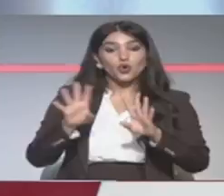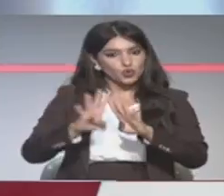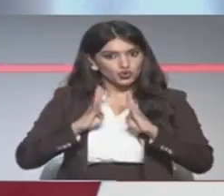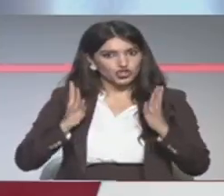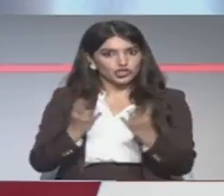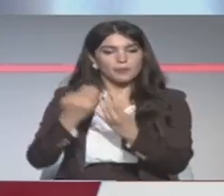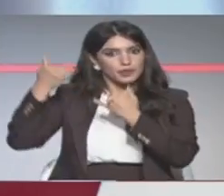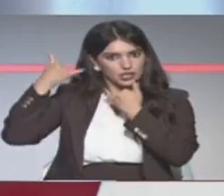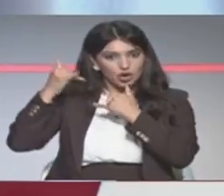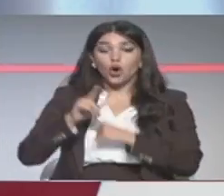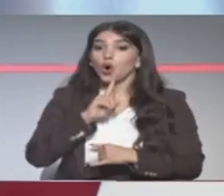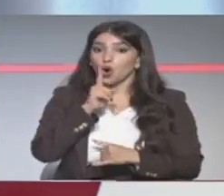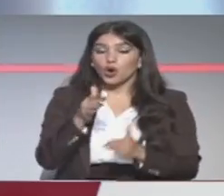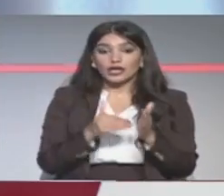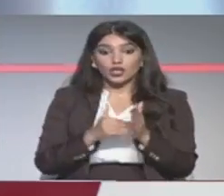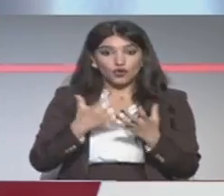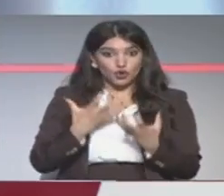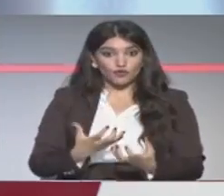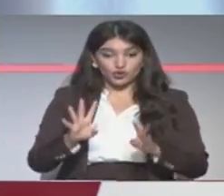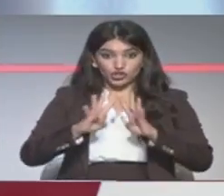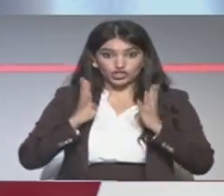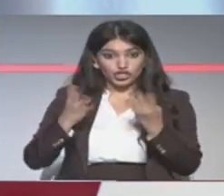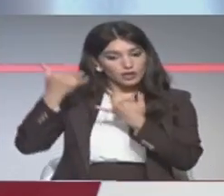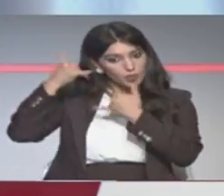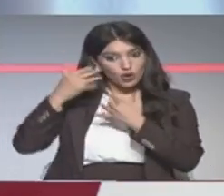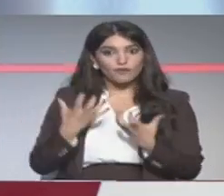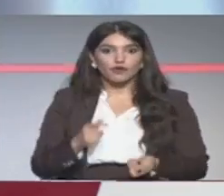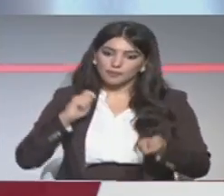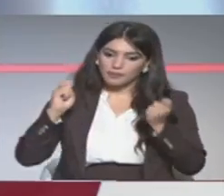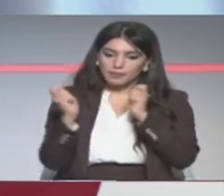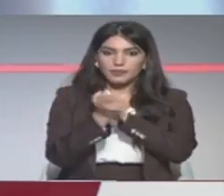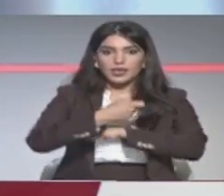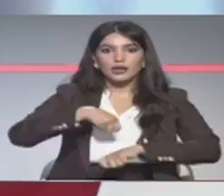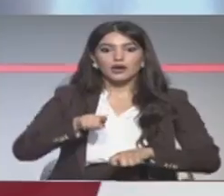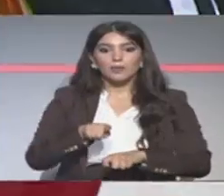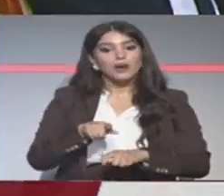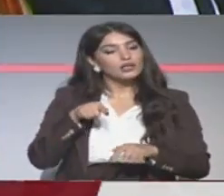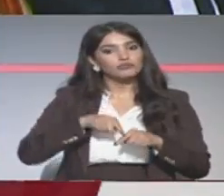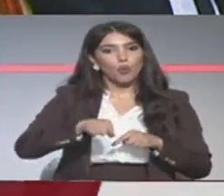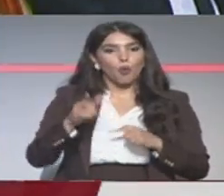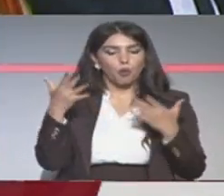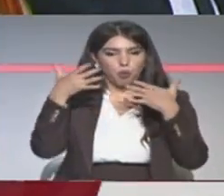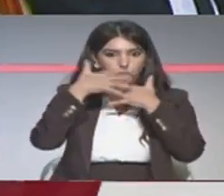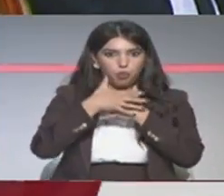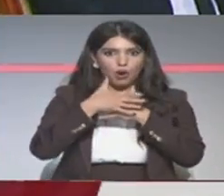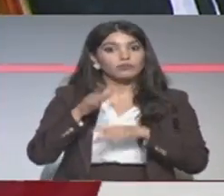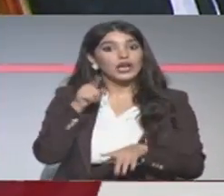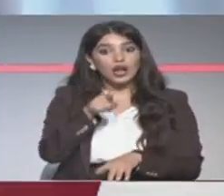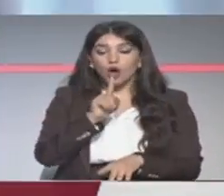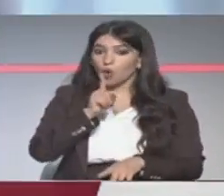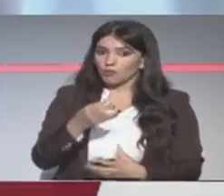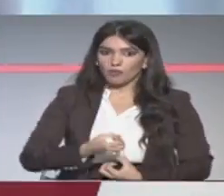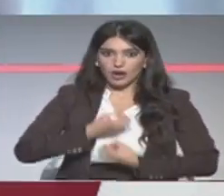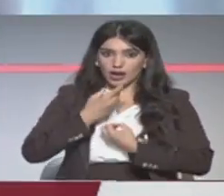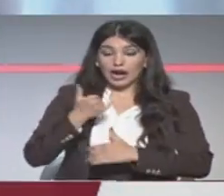مشددا على أنه إذا أراد الشعب الجزائري التغيير فهذا أوانه حتى لا يبقى في الغبوض السائد من قبل على حد